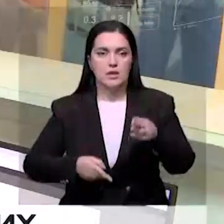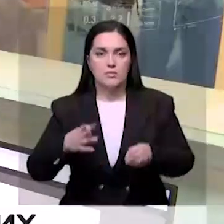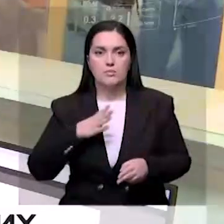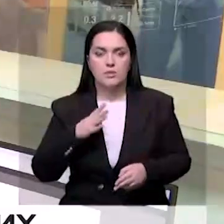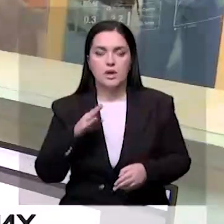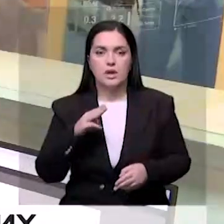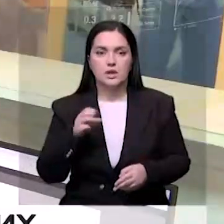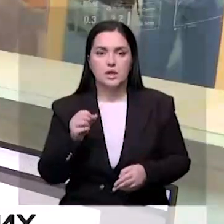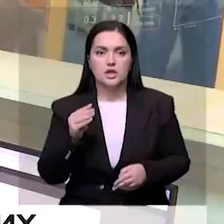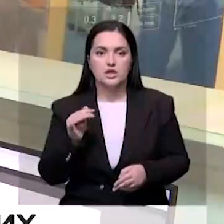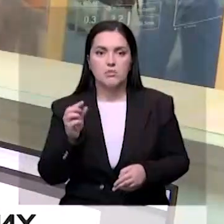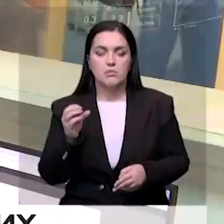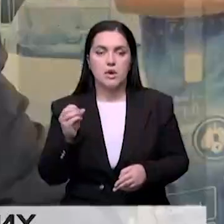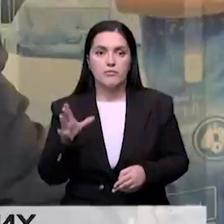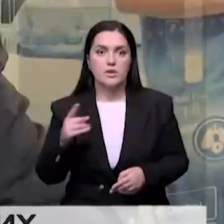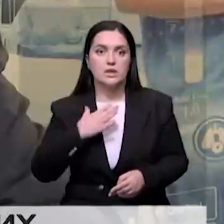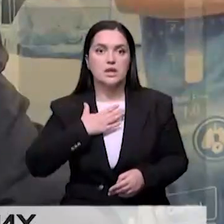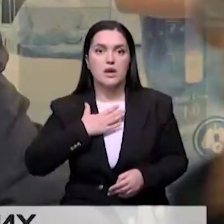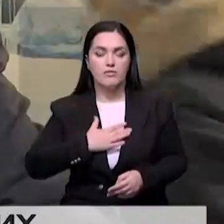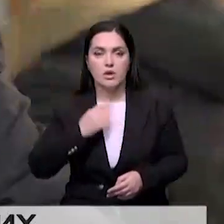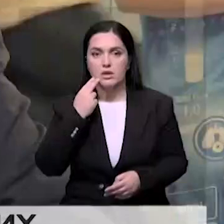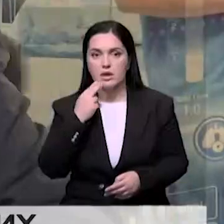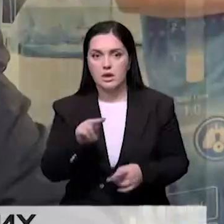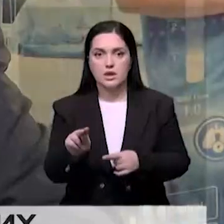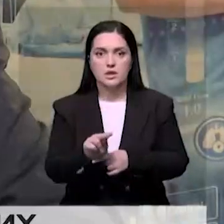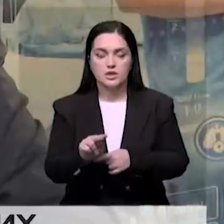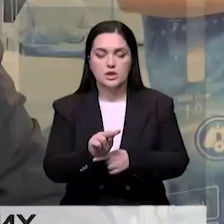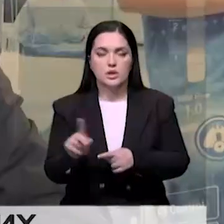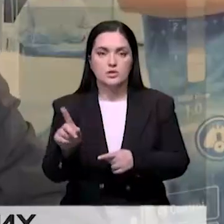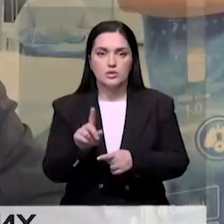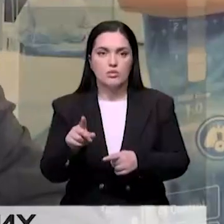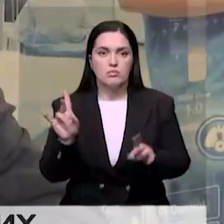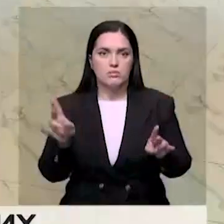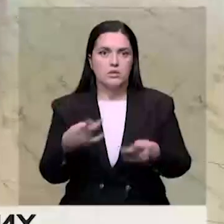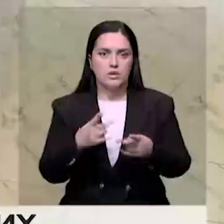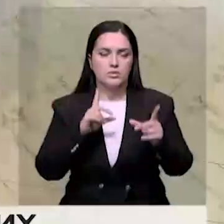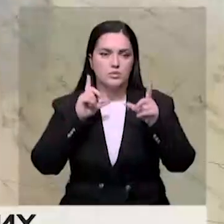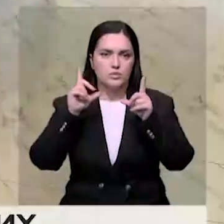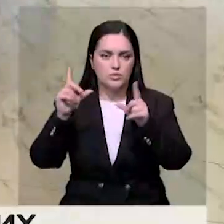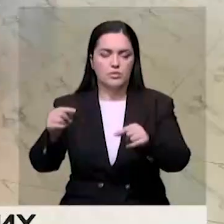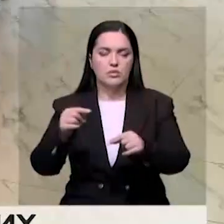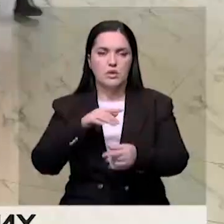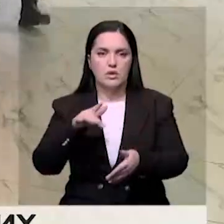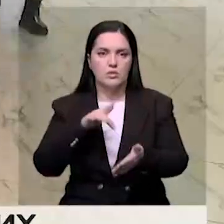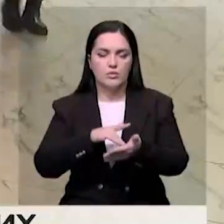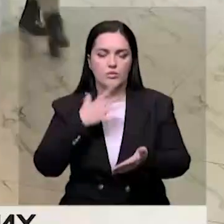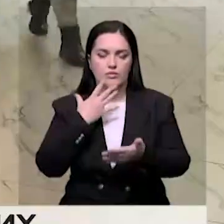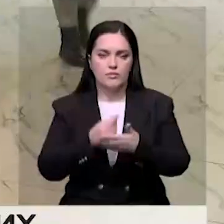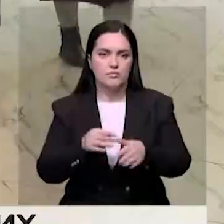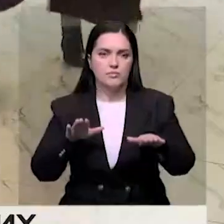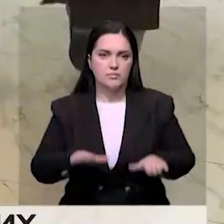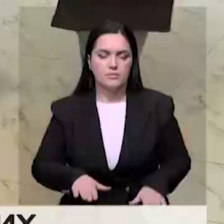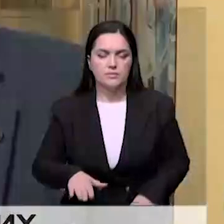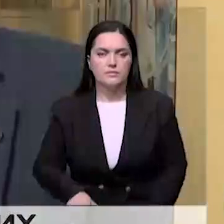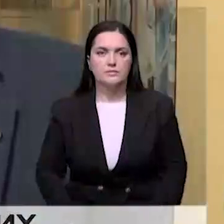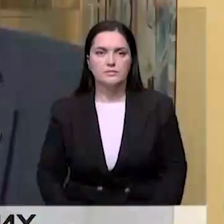Кайржану Тажибаеву. Пациент остался доволен не только качеством лечения, но и тем, что ему не пришлось никуда выезжать из родного города ради операции на таком